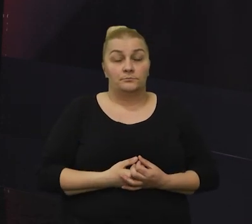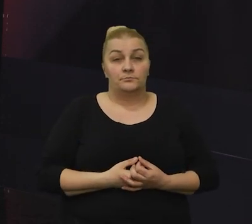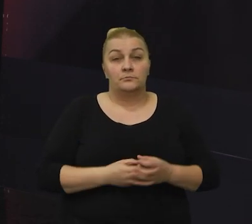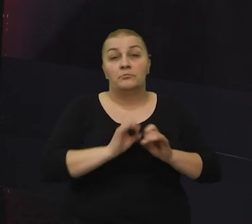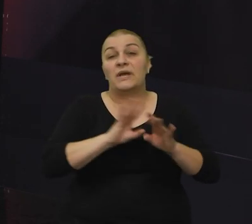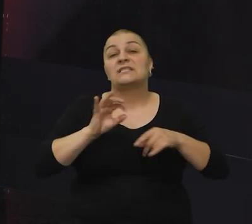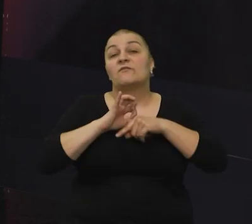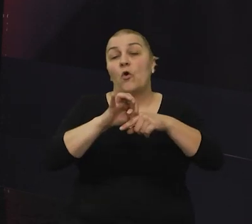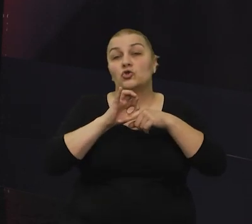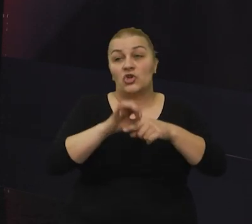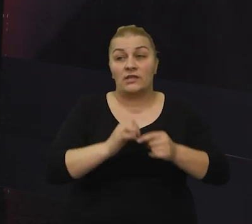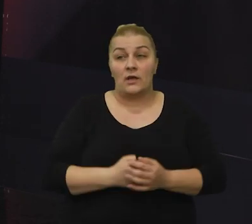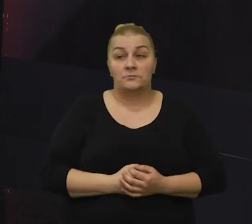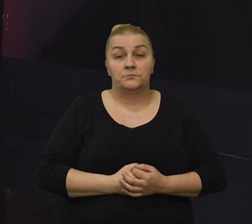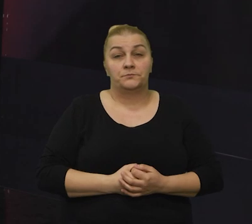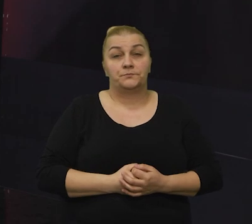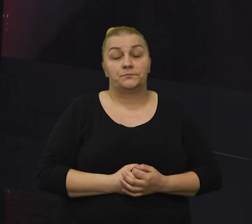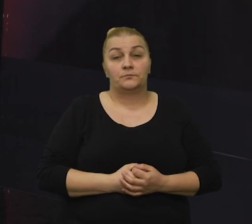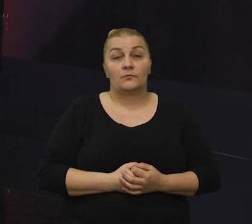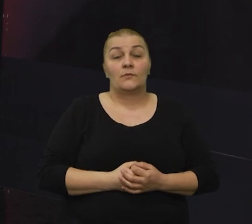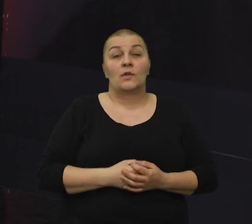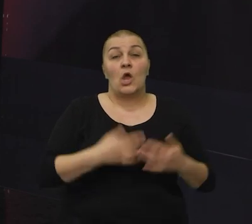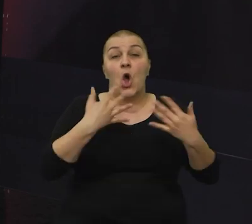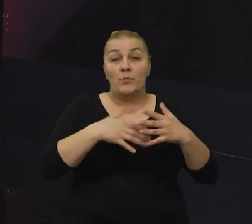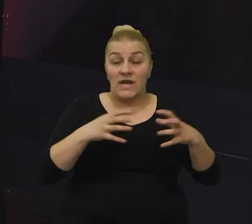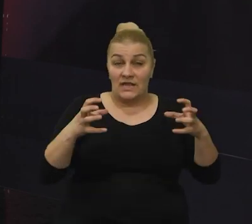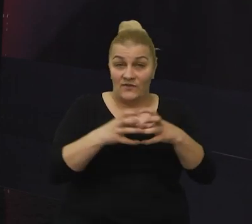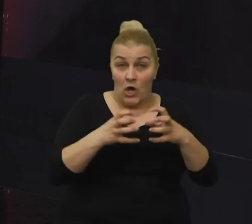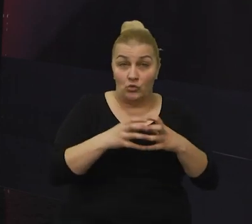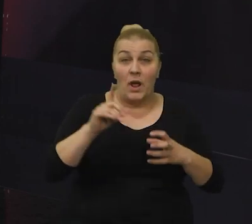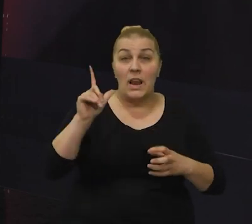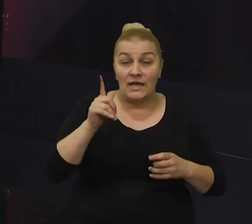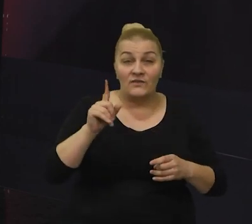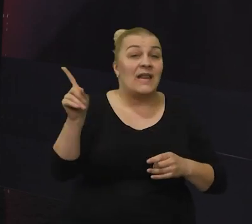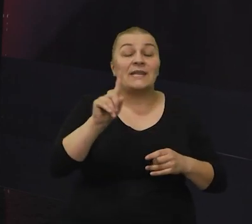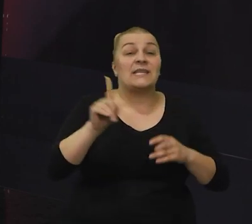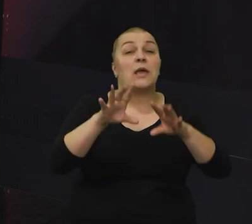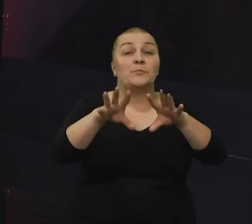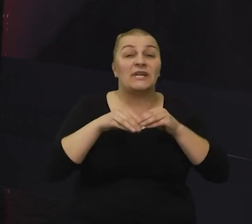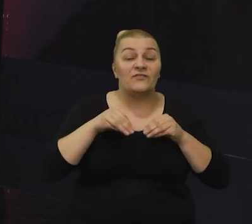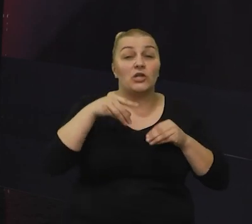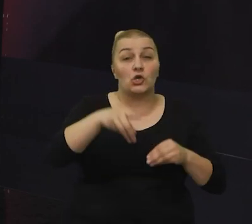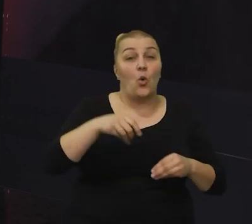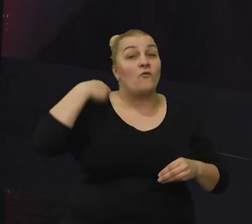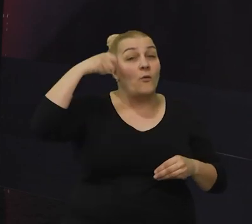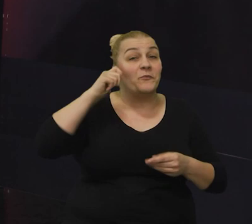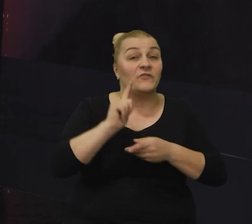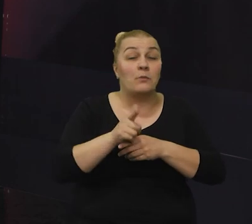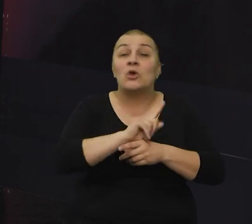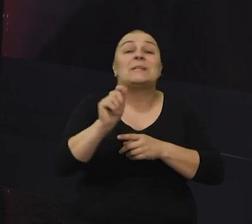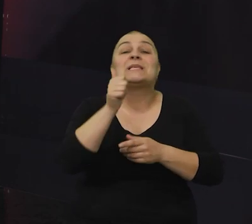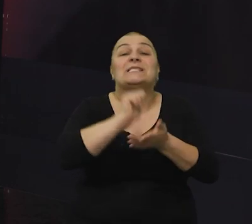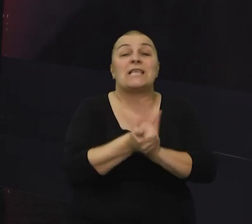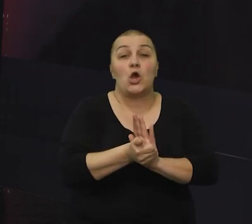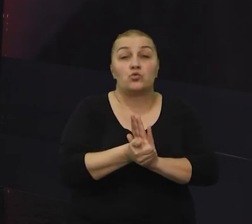bez vođenje. Znači, operativna grupa Livno nije prihvaćena u tom filmu niti